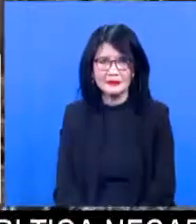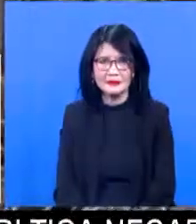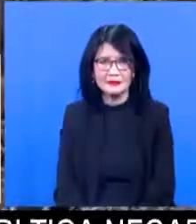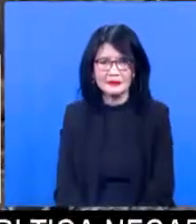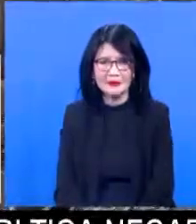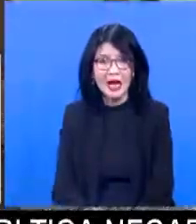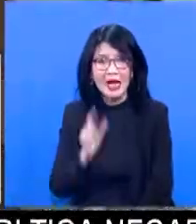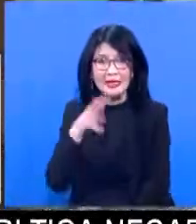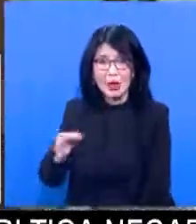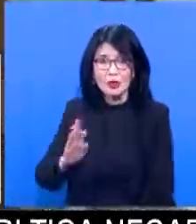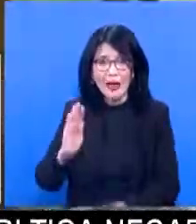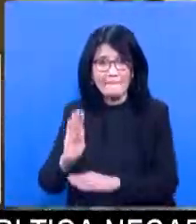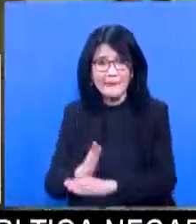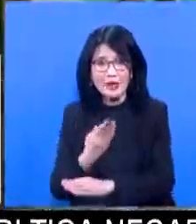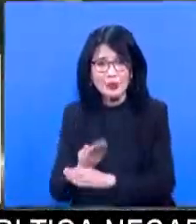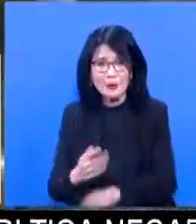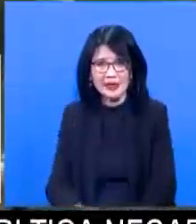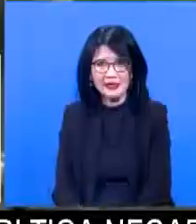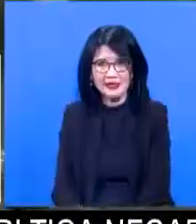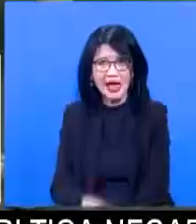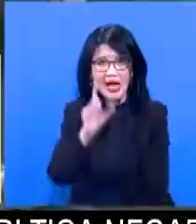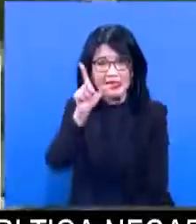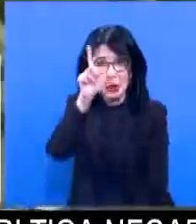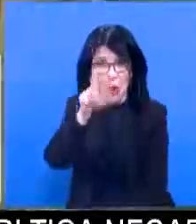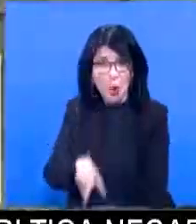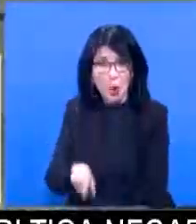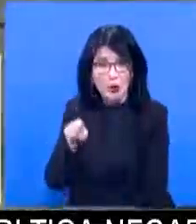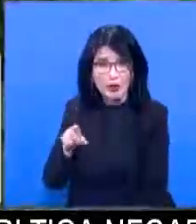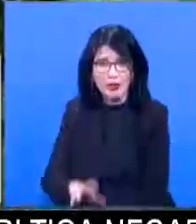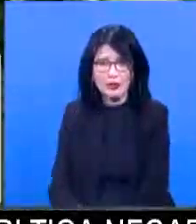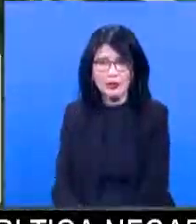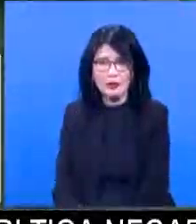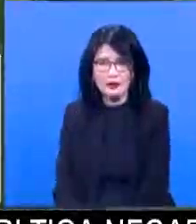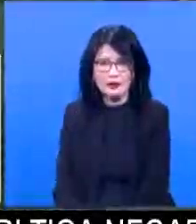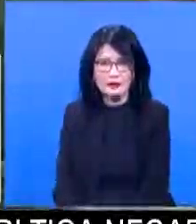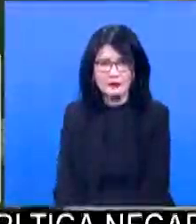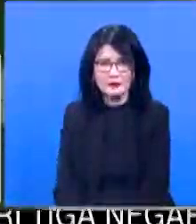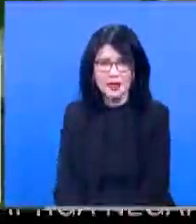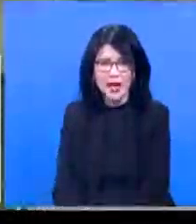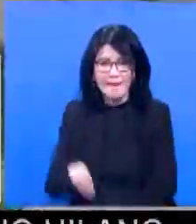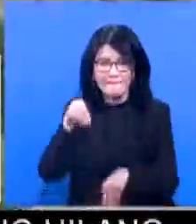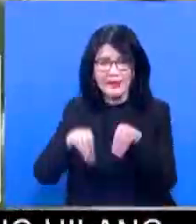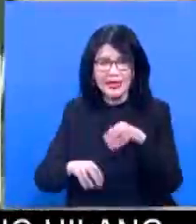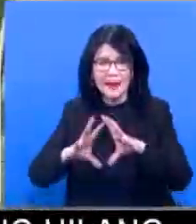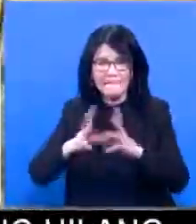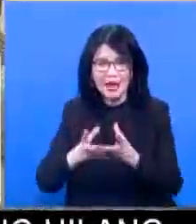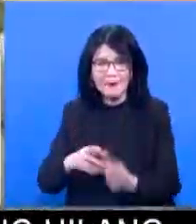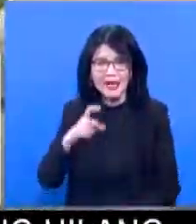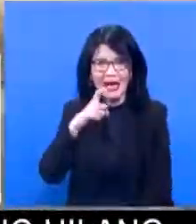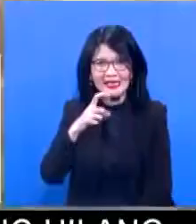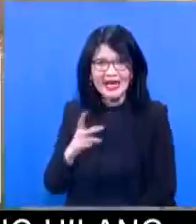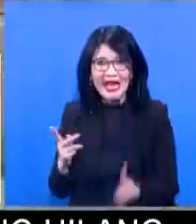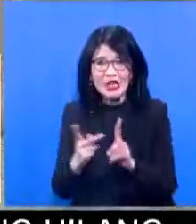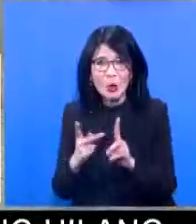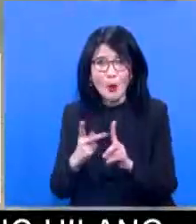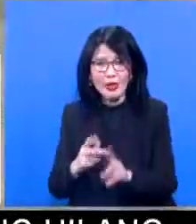Sementara itu di Banyumas, Jawa Tengah, Muhtar Yusuf, warga desa Kaliurip, Kecamatan Purwojati, membudidayakan melon dengan teknik